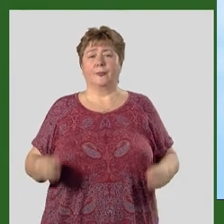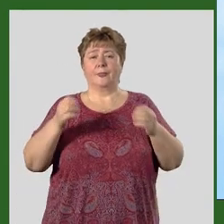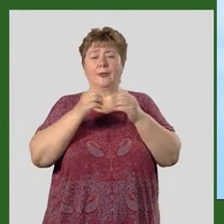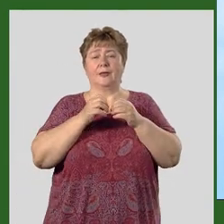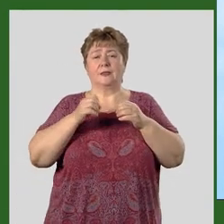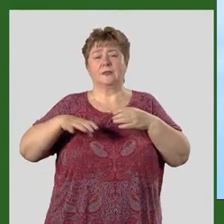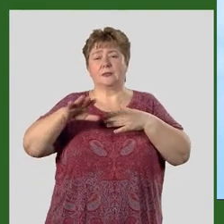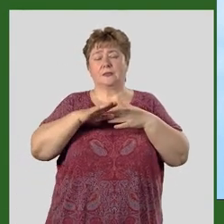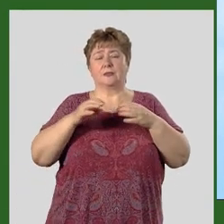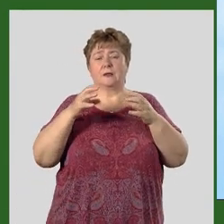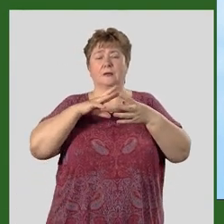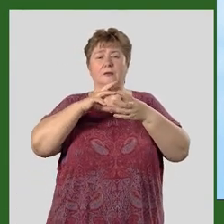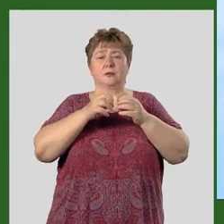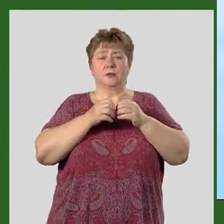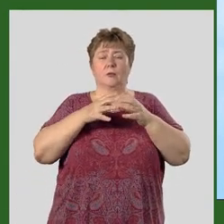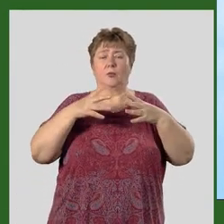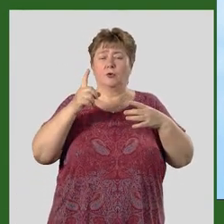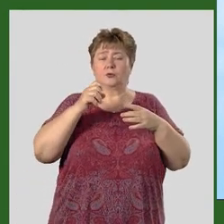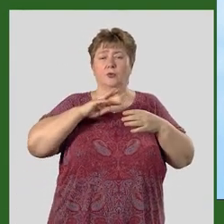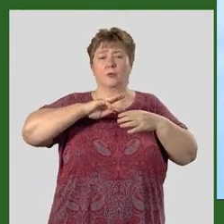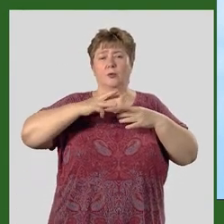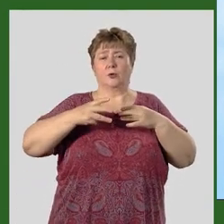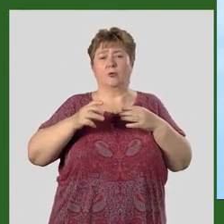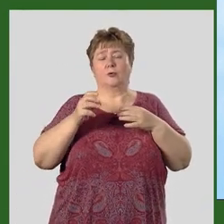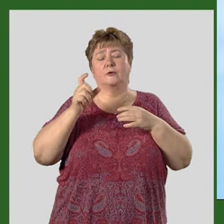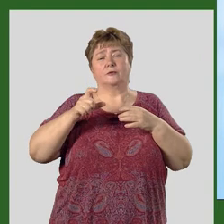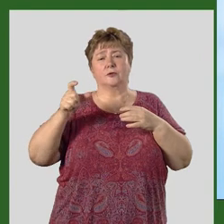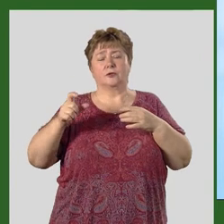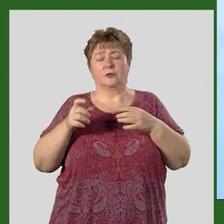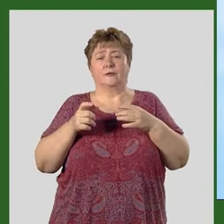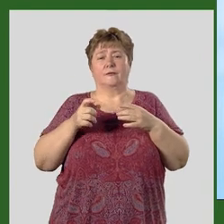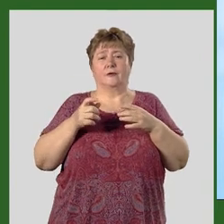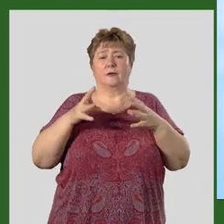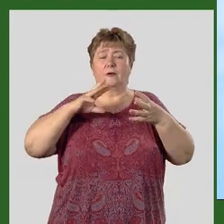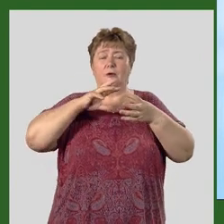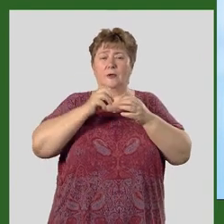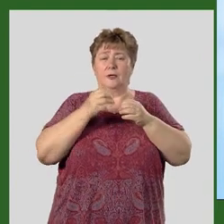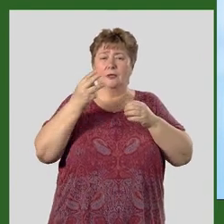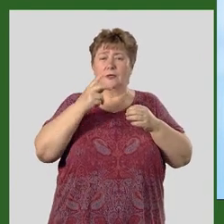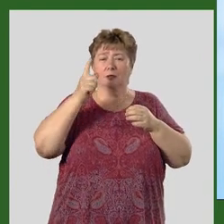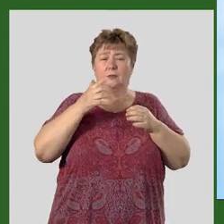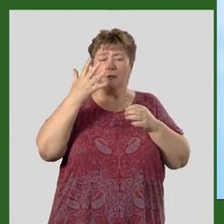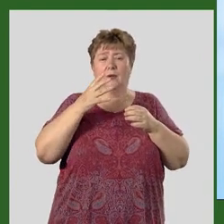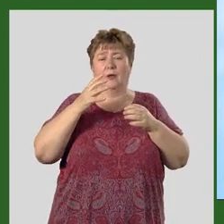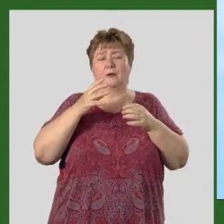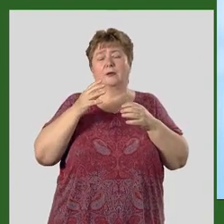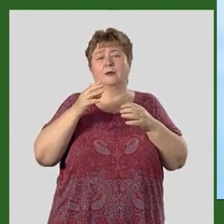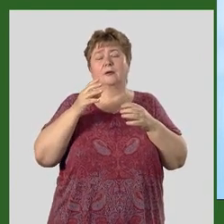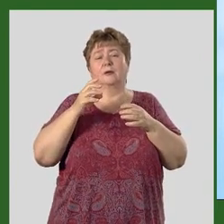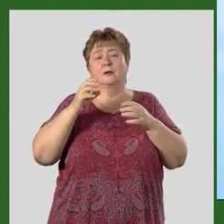10 стран с числом жителей более 100 миллионов человек, в совокупности 3/5 населения земного